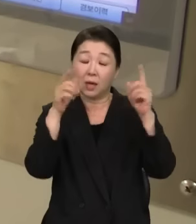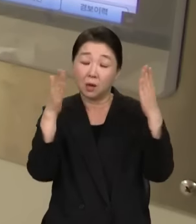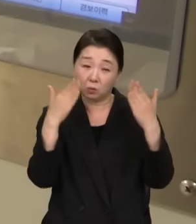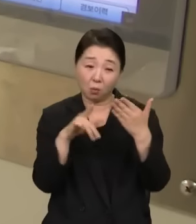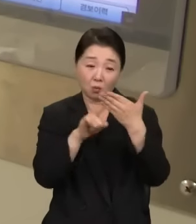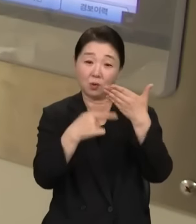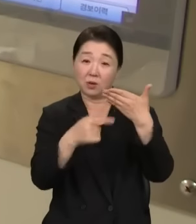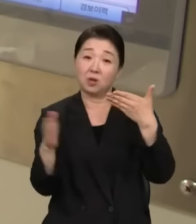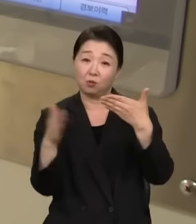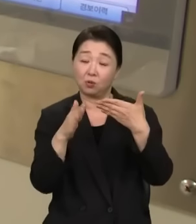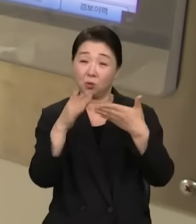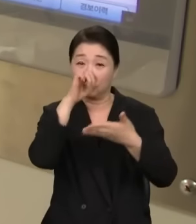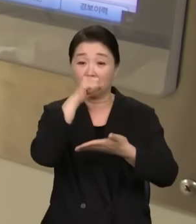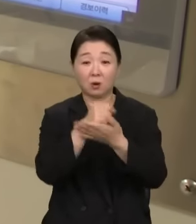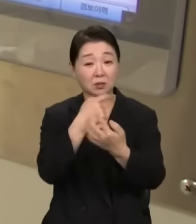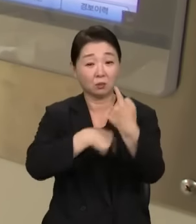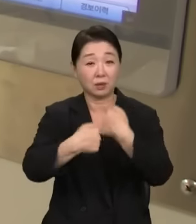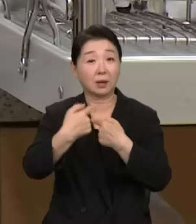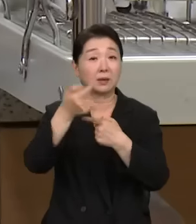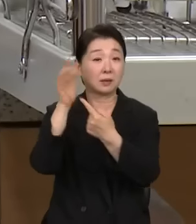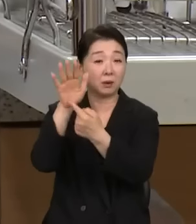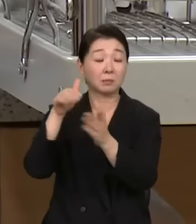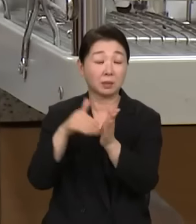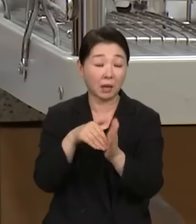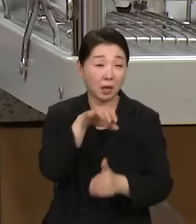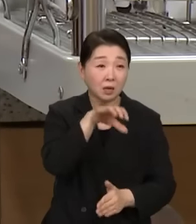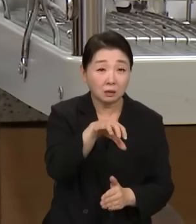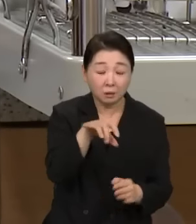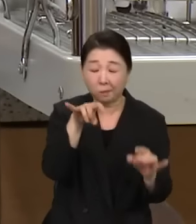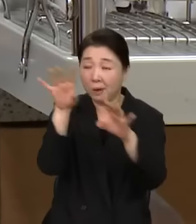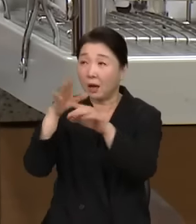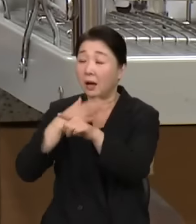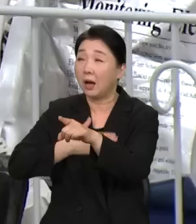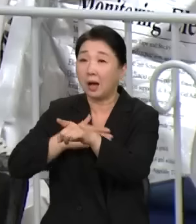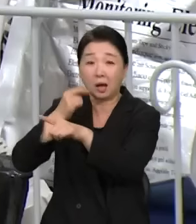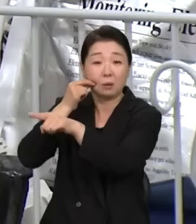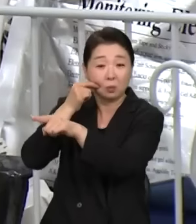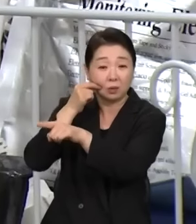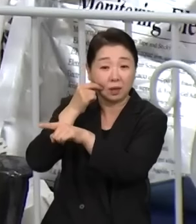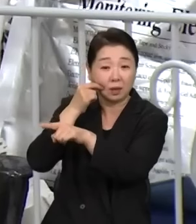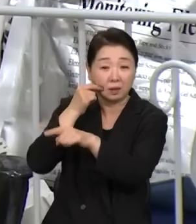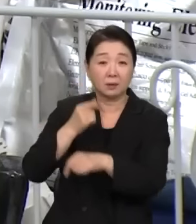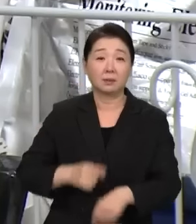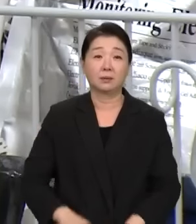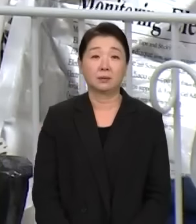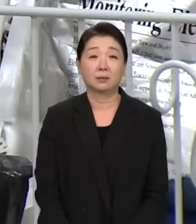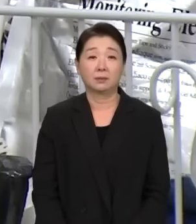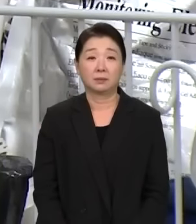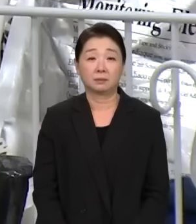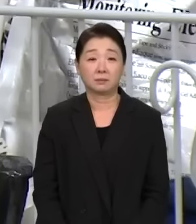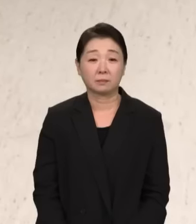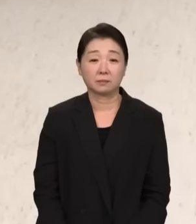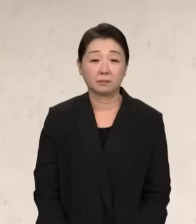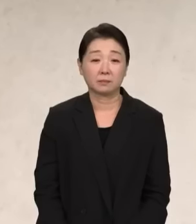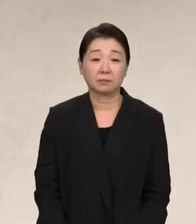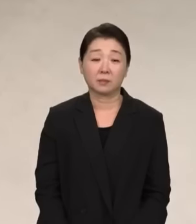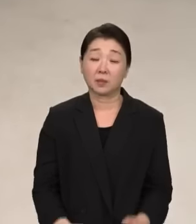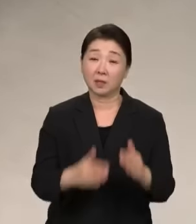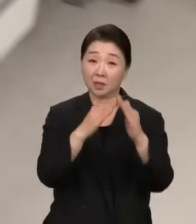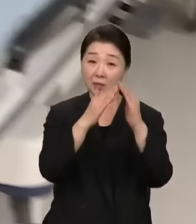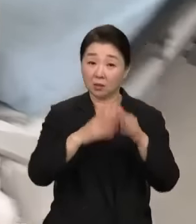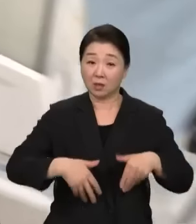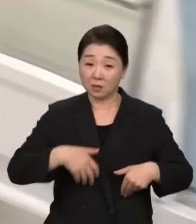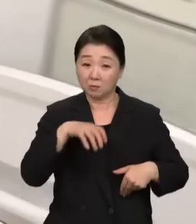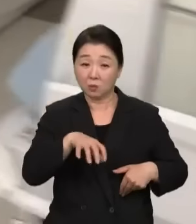것이라고 덧붙였습니다 하지만 현장의 위기를 제대로 인식하지 못하는 것 아니냐 비판이 나옵니다 전라도 남쪽에서